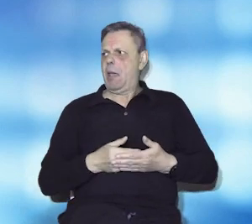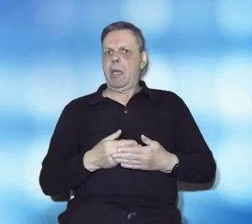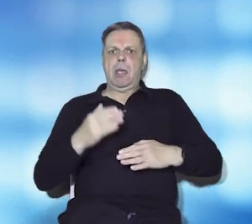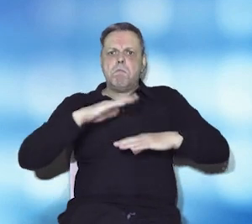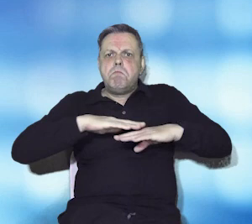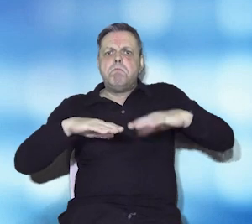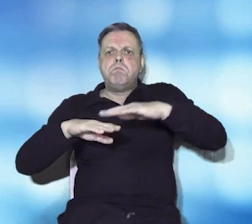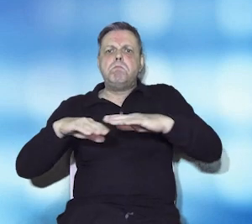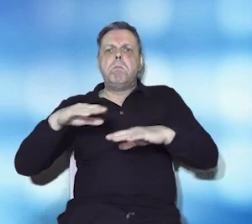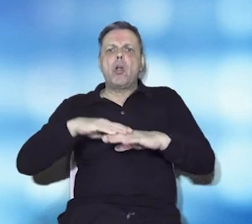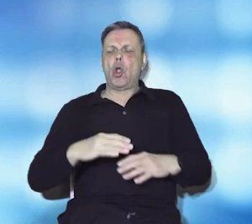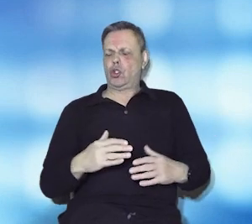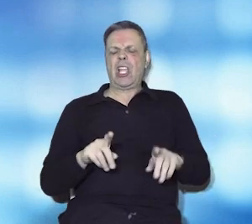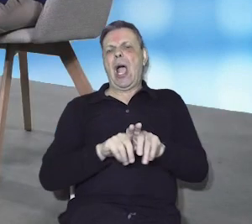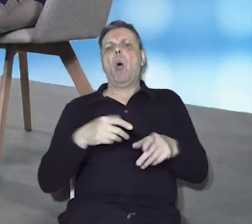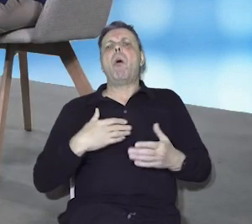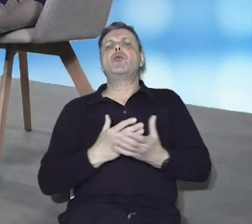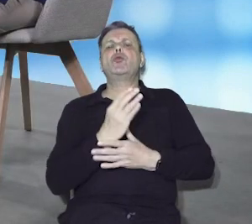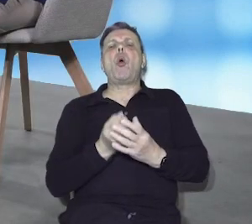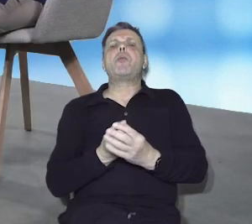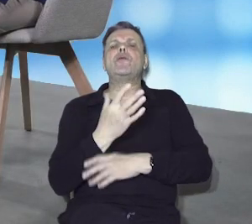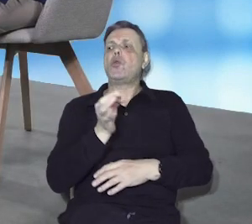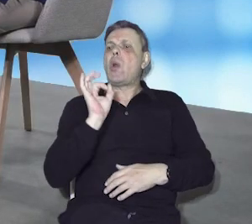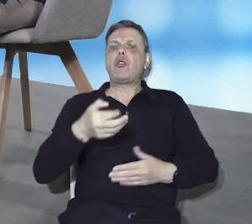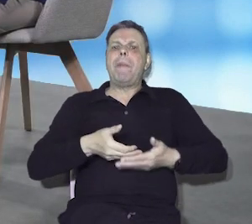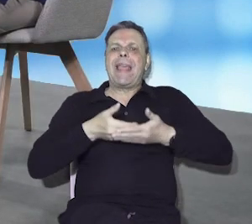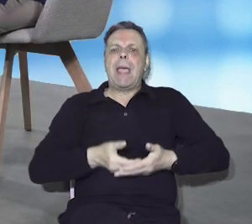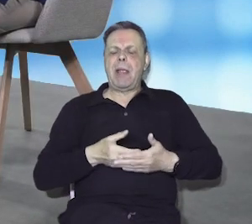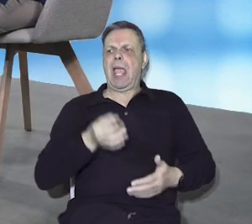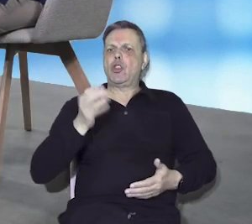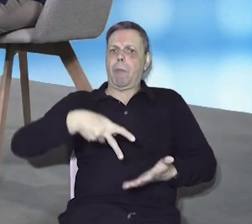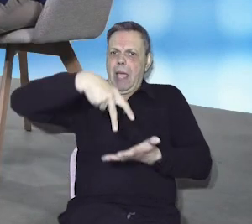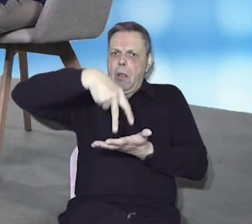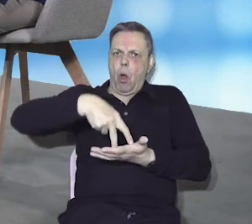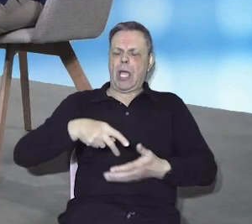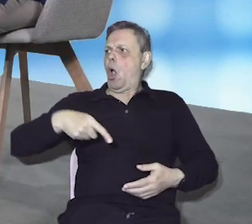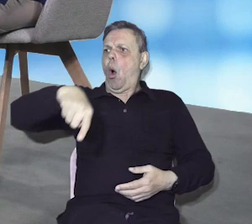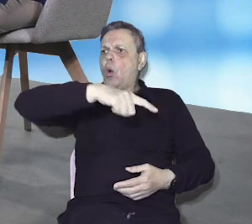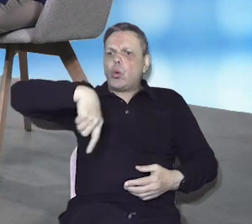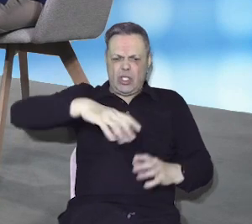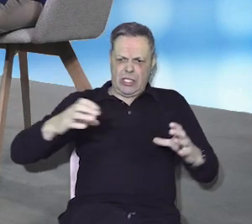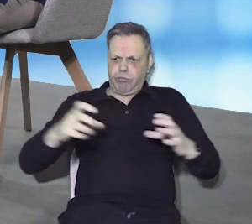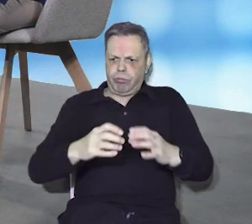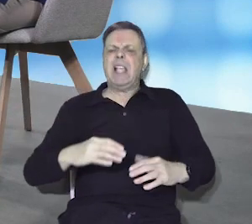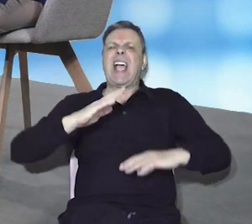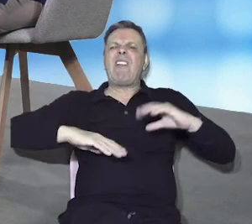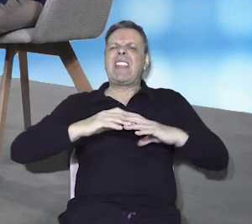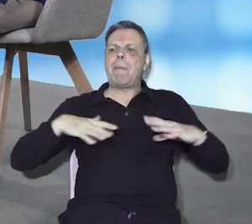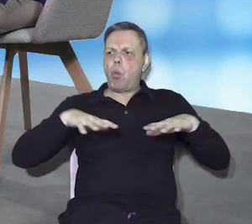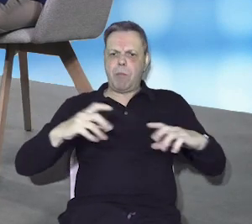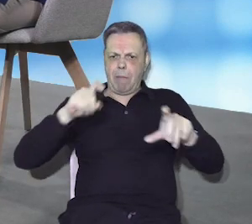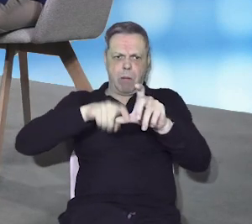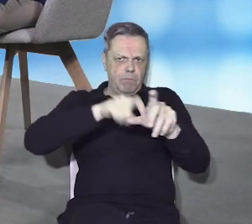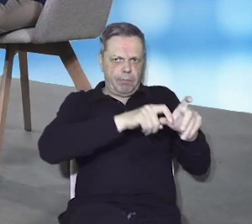se kaže u mom slučaju, proizvodnju na dobre temelje, na dobre noge, okružiti se sa dobrim ljudima, kvalitetnim ljudima